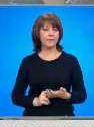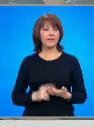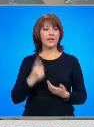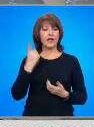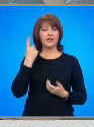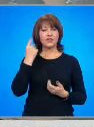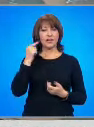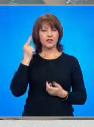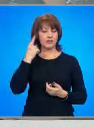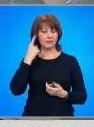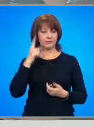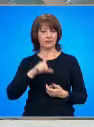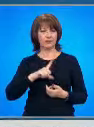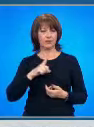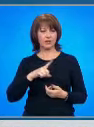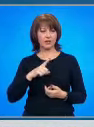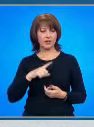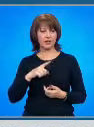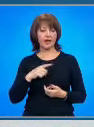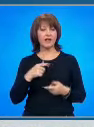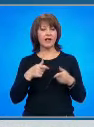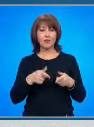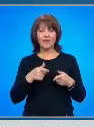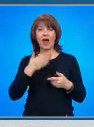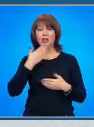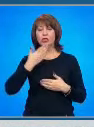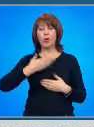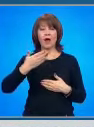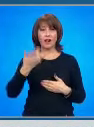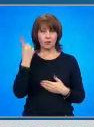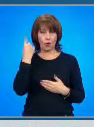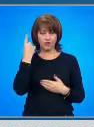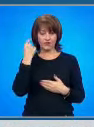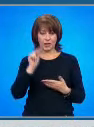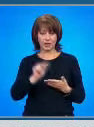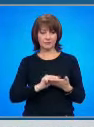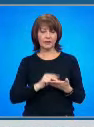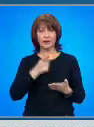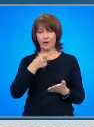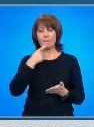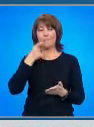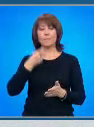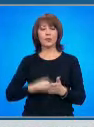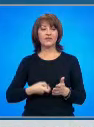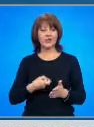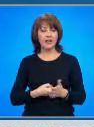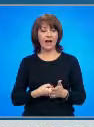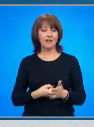сутринта изпратих одита отново. Това е доклада от вчера, който потвърждава